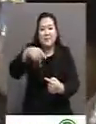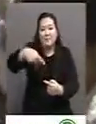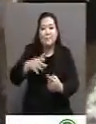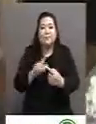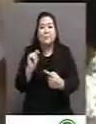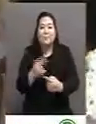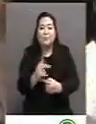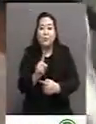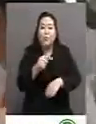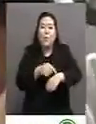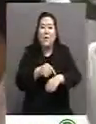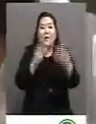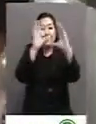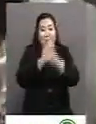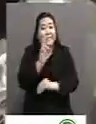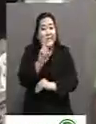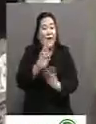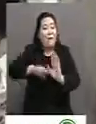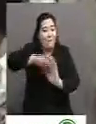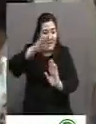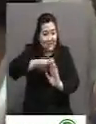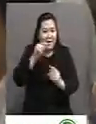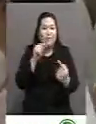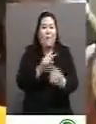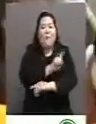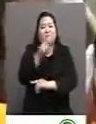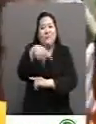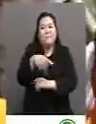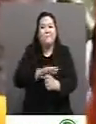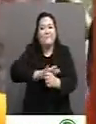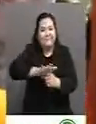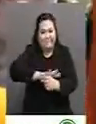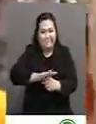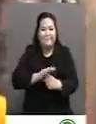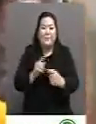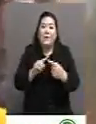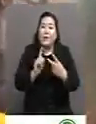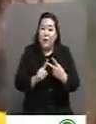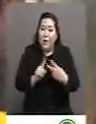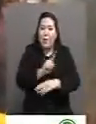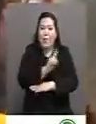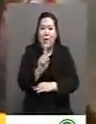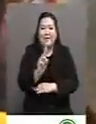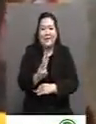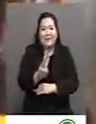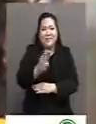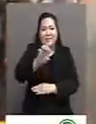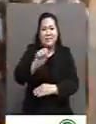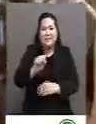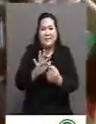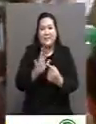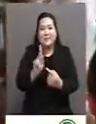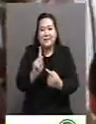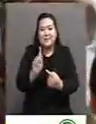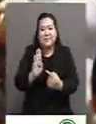งคืนของชาวเหนือเนื่องในวันพระที่ตรงกันกับวันพุธด้วยและในวันนี้ยังตรงกันกับวันวิสาขบูชามีการนิมนต์พระสงฆ์จากส